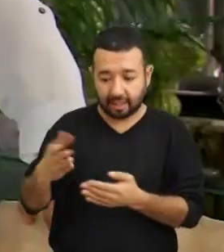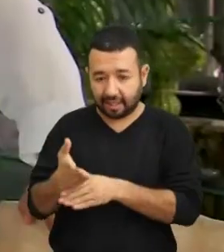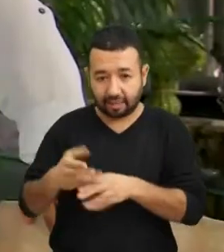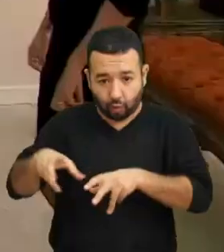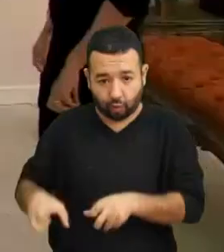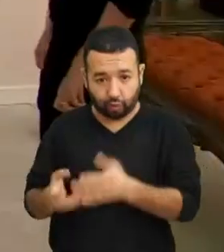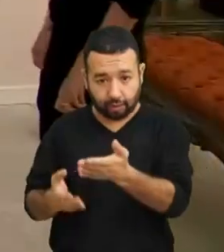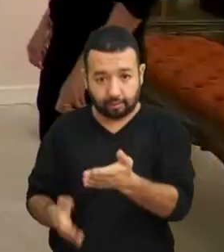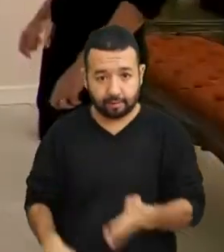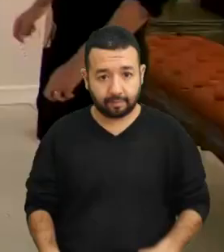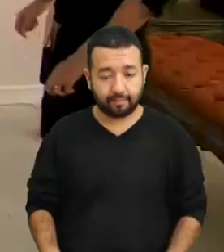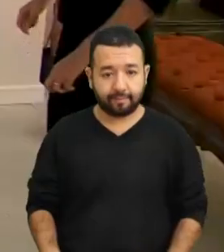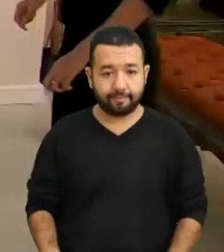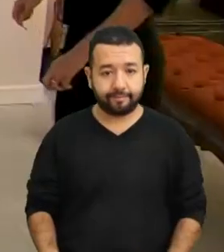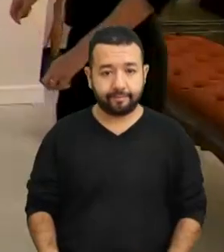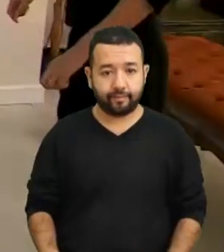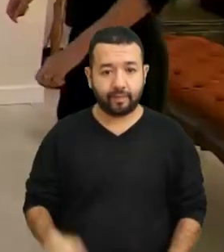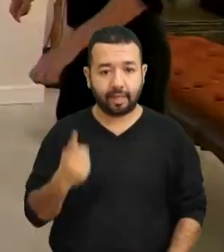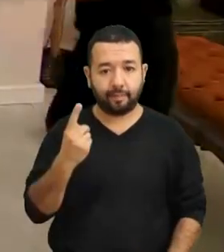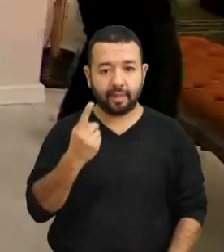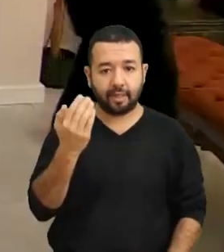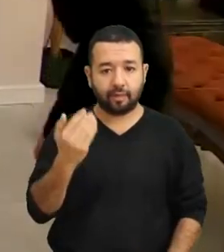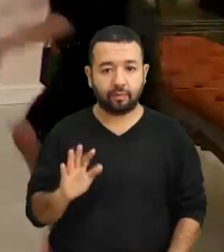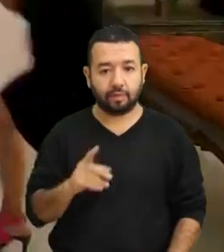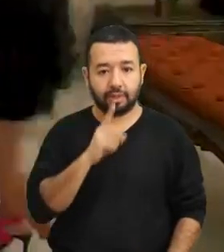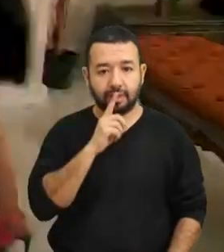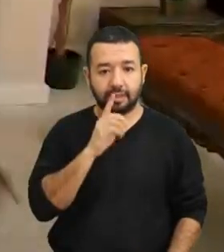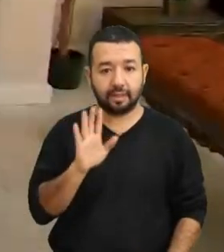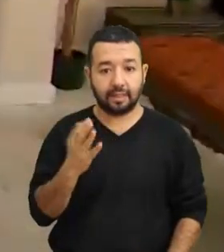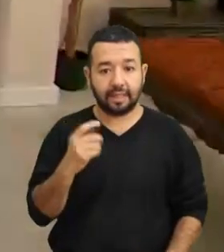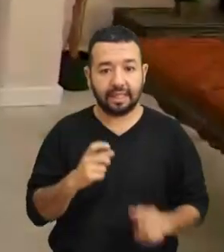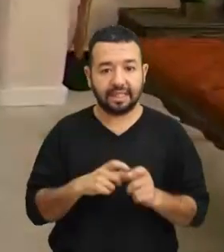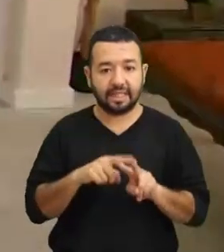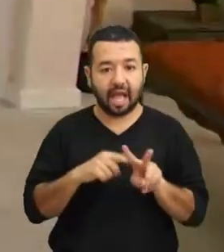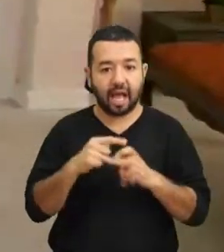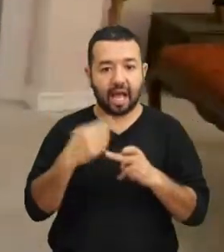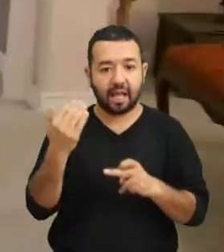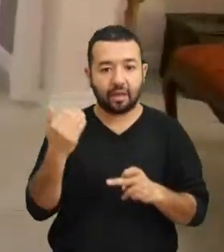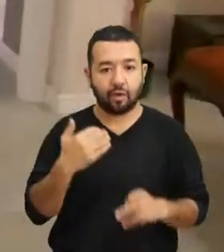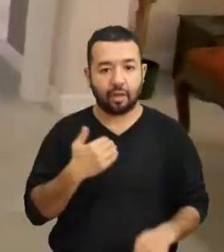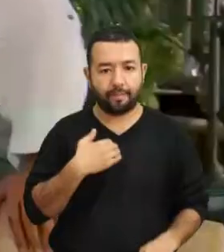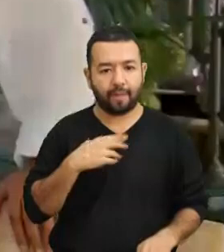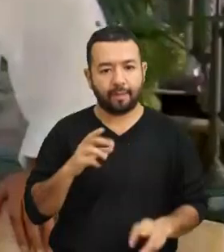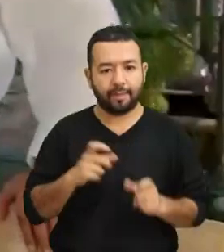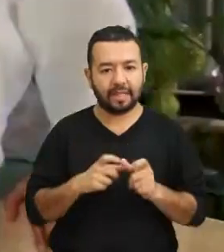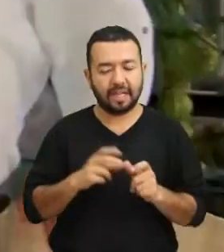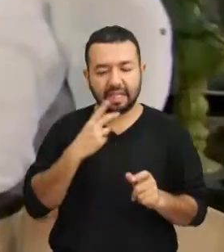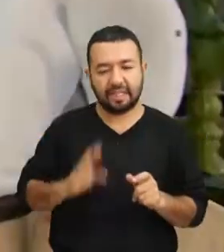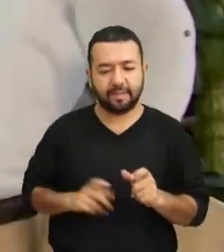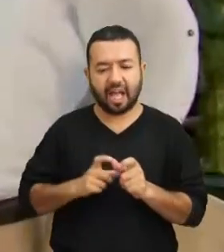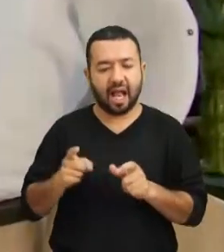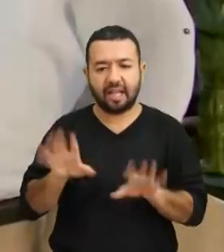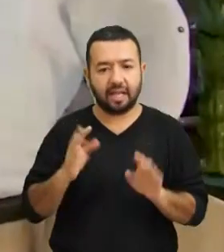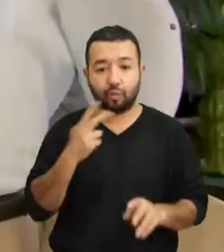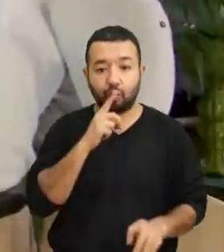oturacaksın Allah aşkına? Şşş, Biricik gelin. Şşş, Sakar geliyor, Sakar geliyor. Benim kızım Sakar değil. Şşş, susun,